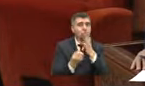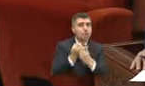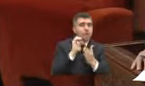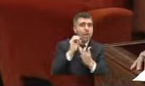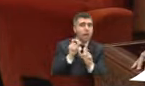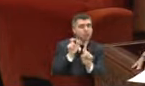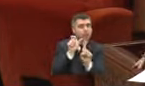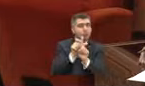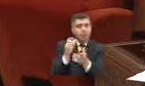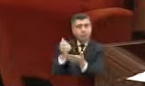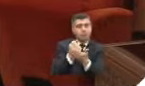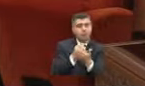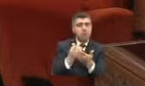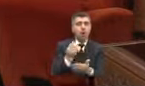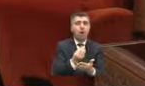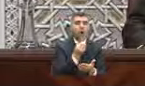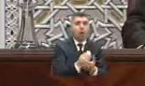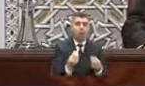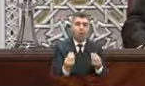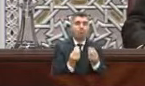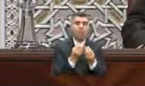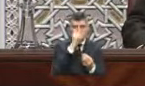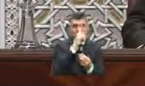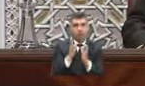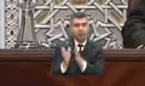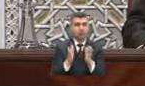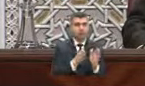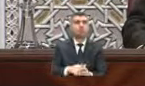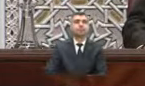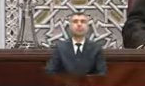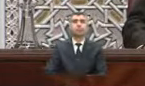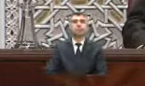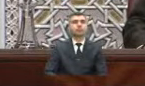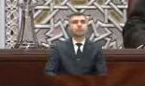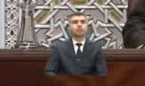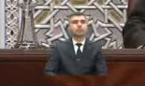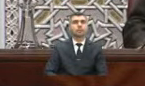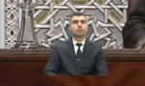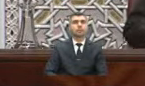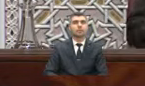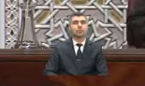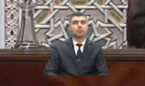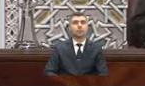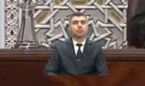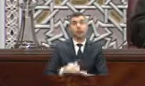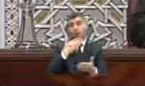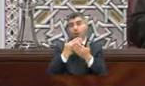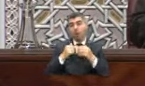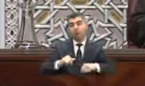نبلور شراكات مع الفاعلين في الميدان. تعقيب السيد النائب، تفضلوا. المحترمة،